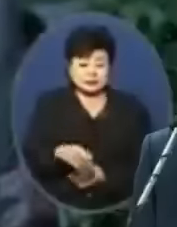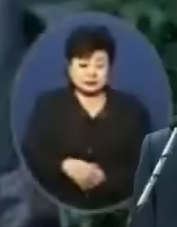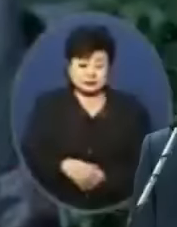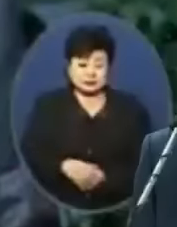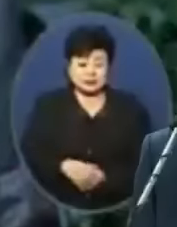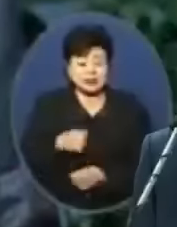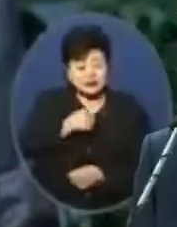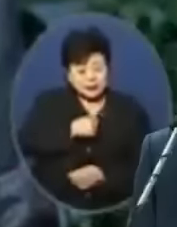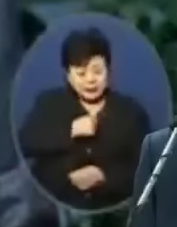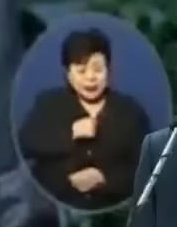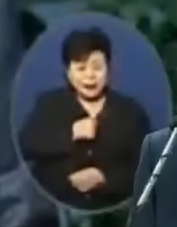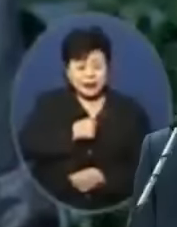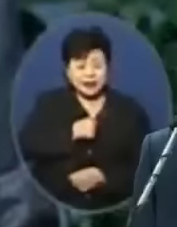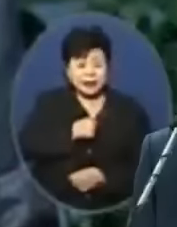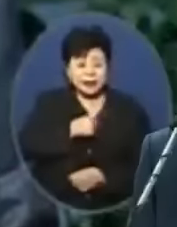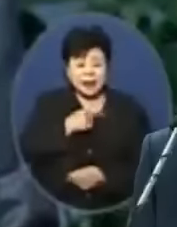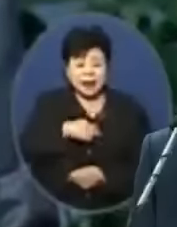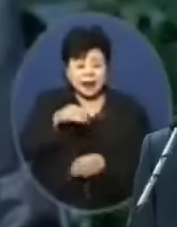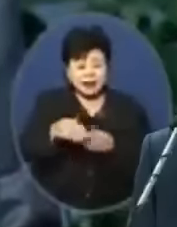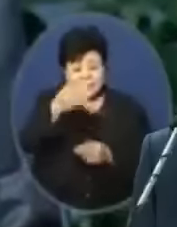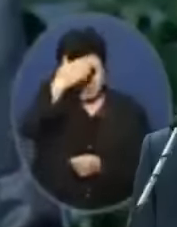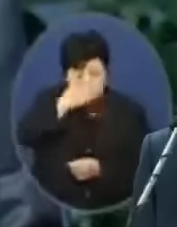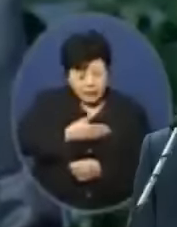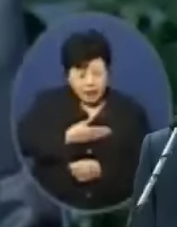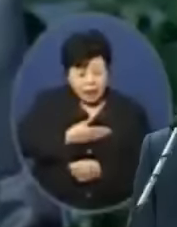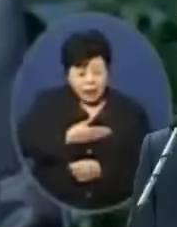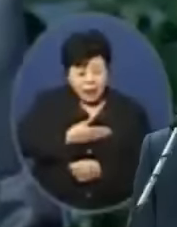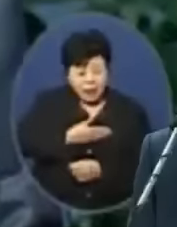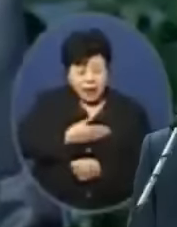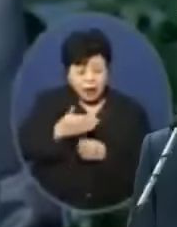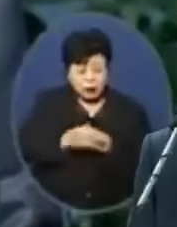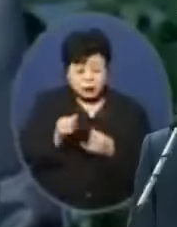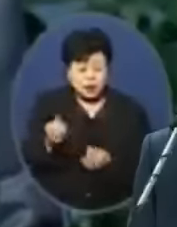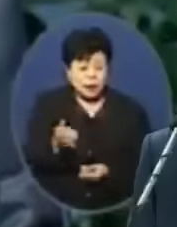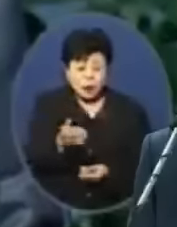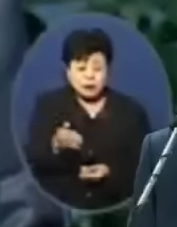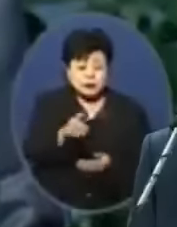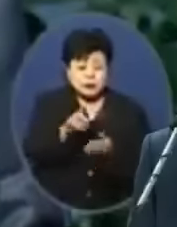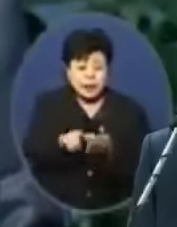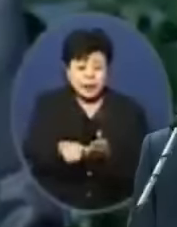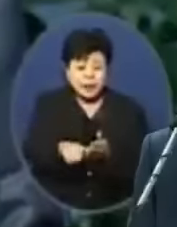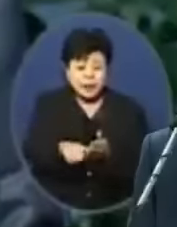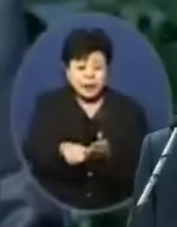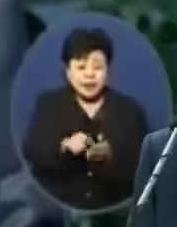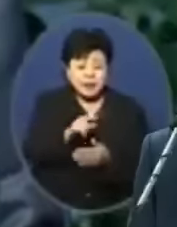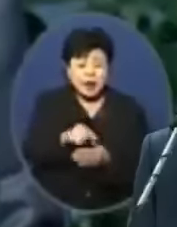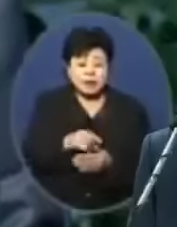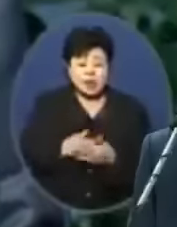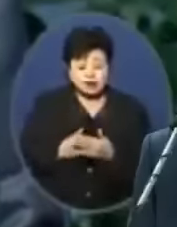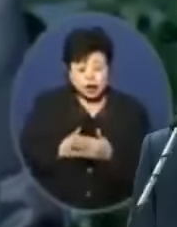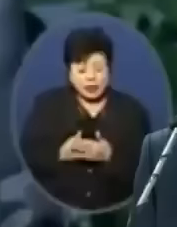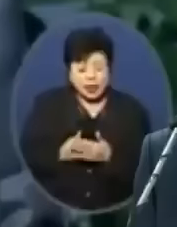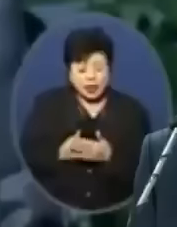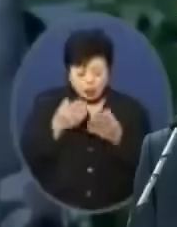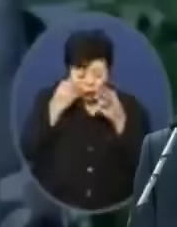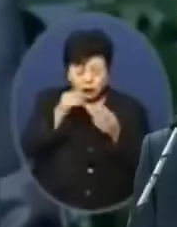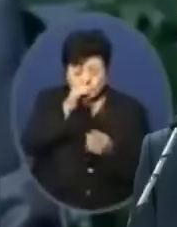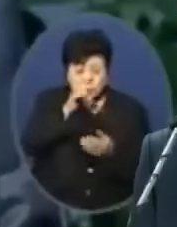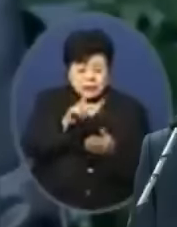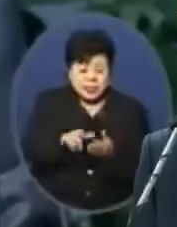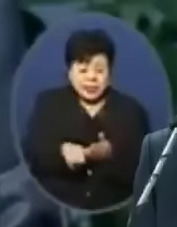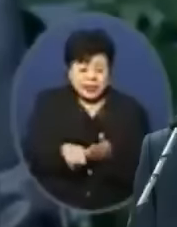답답하고 갈 길이 캄캄하고 도울 자가 없을 때 마음이 불안해지고